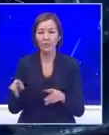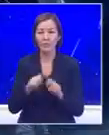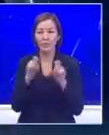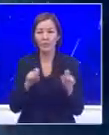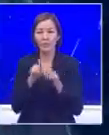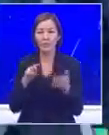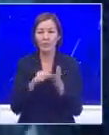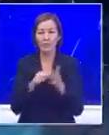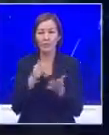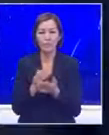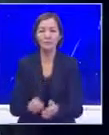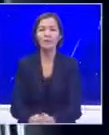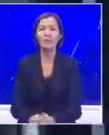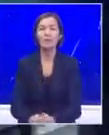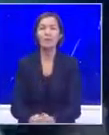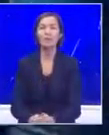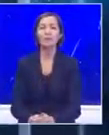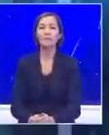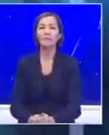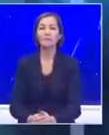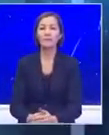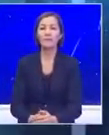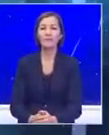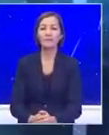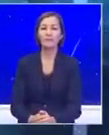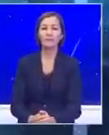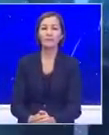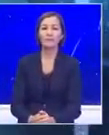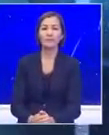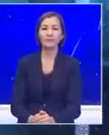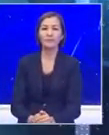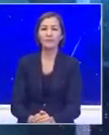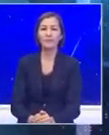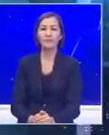ашу жоспарда. Айыл Мысанцыбаева, Серік Базылхан, Жетісу арнасы, Сарқан ауданынан.